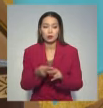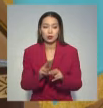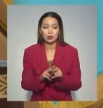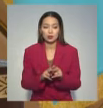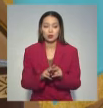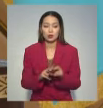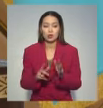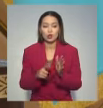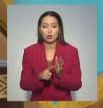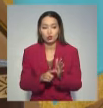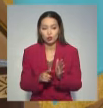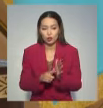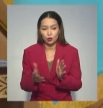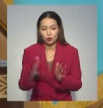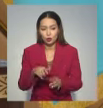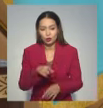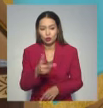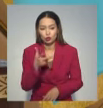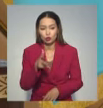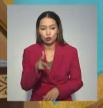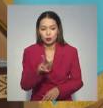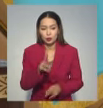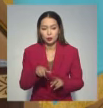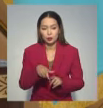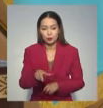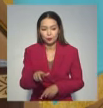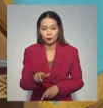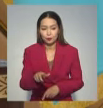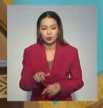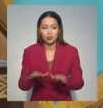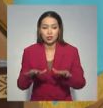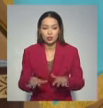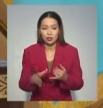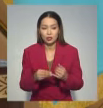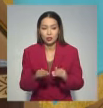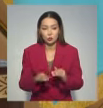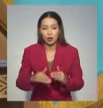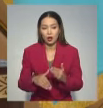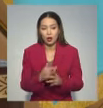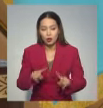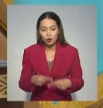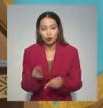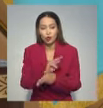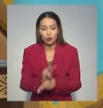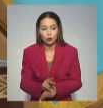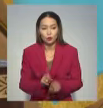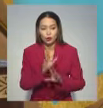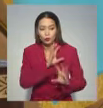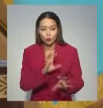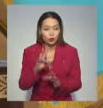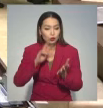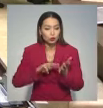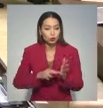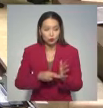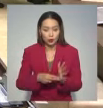маңызы бар жолды және 3000 шақырым жергілікті жерлерді қайта құру және жөндеумен қамту